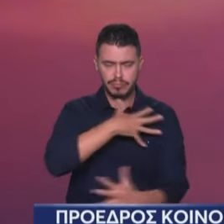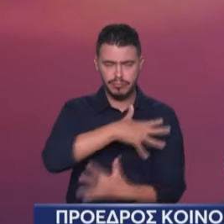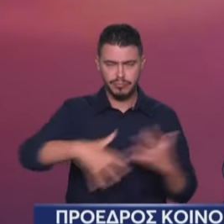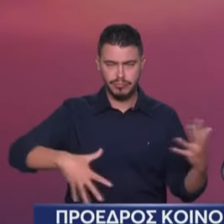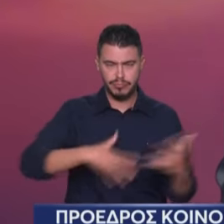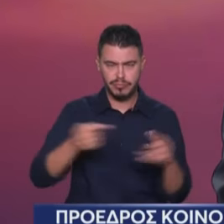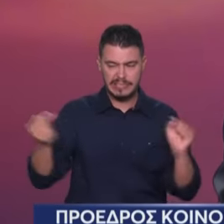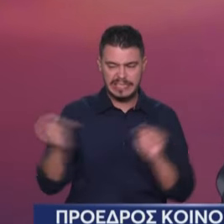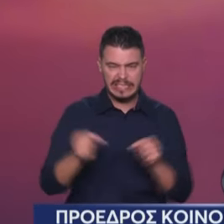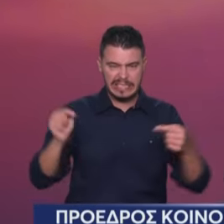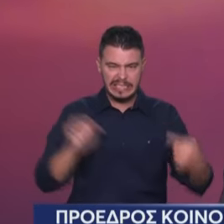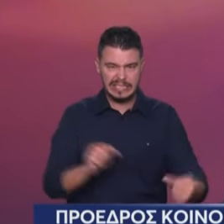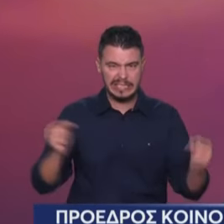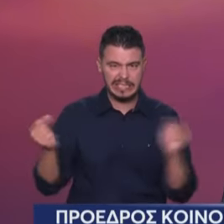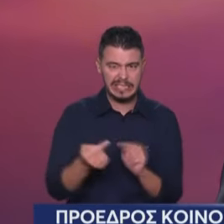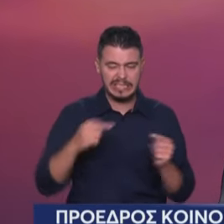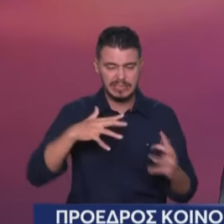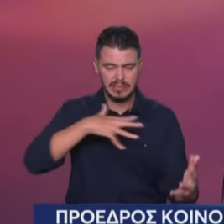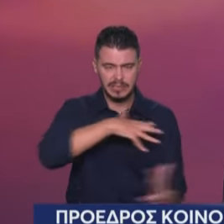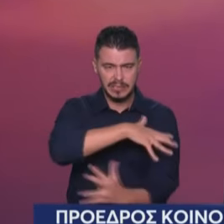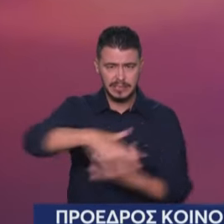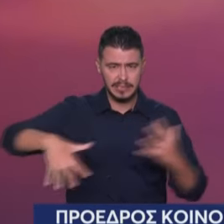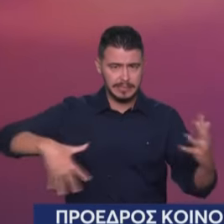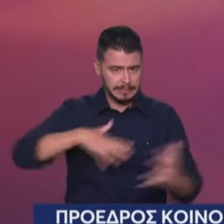που λέτε ότι είναι παραπάνω από όσο πρέπει. Ακριβώς.